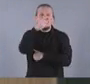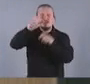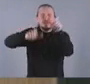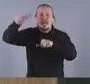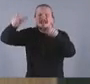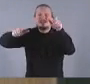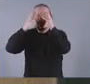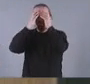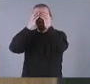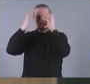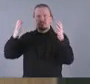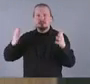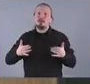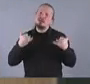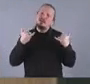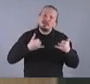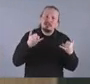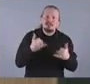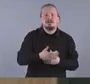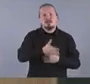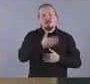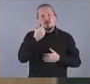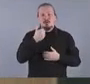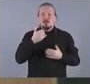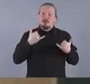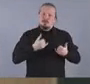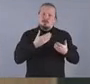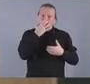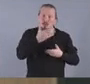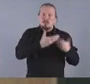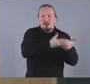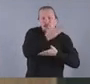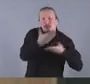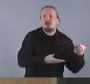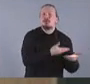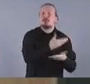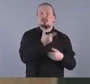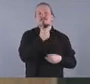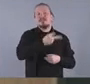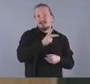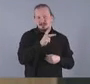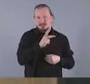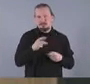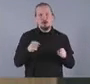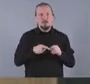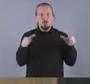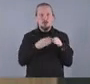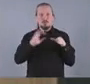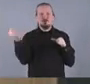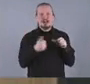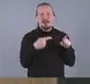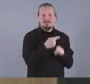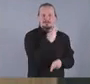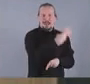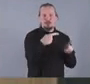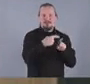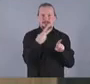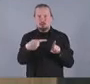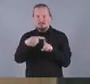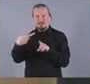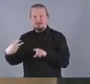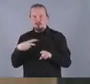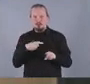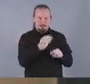plus convivial, ne serait-ce que dans les débats et les échanges. Nous avons tous divisé par deux nos groupes. Vous êtes donc